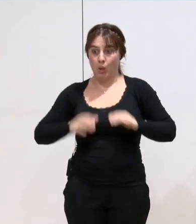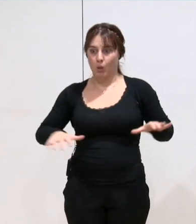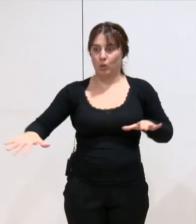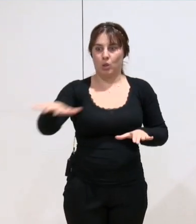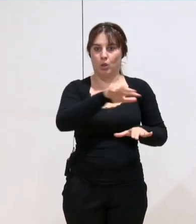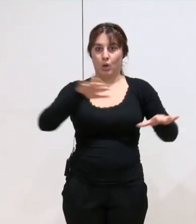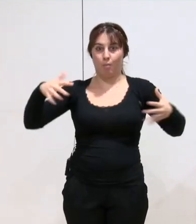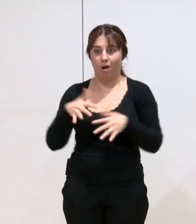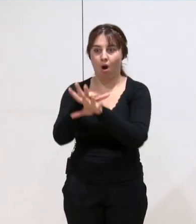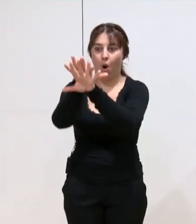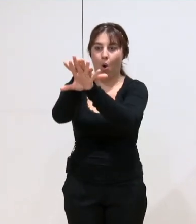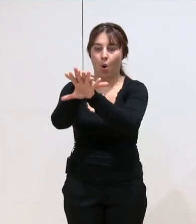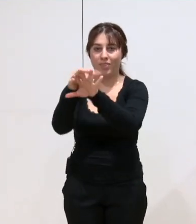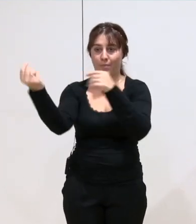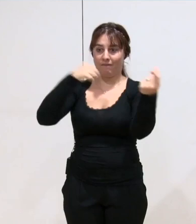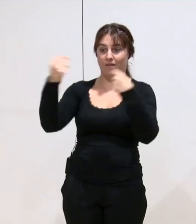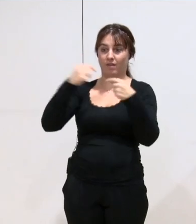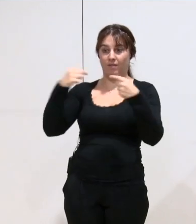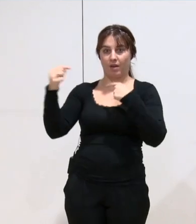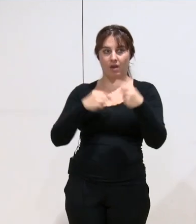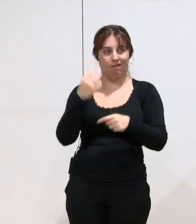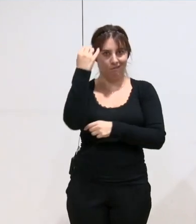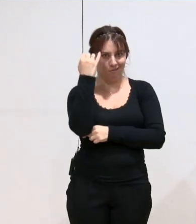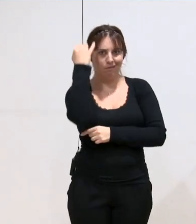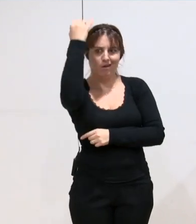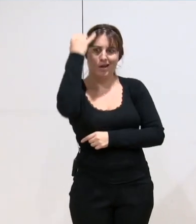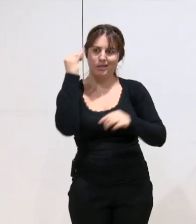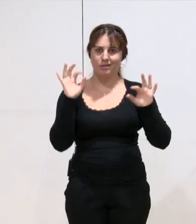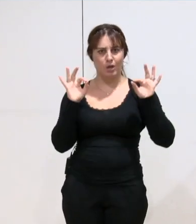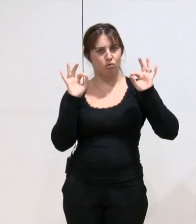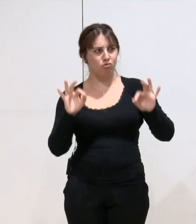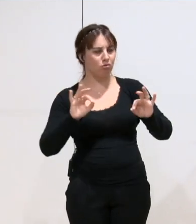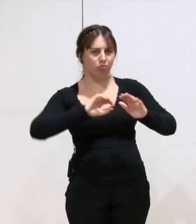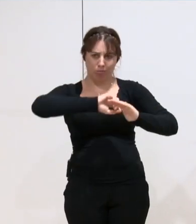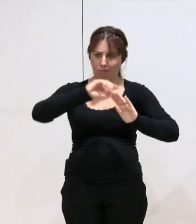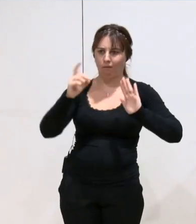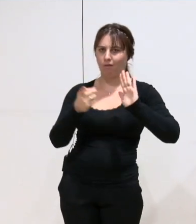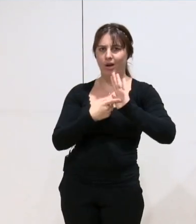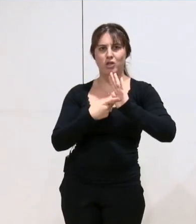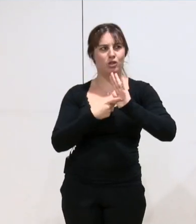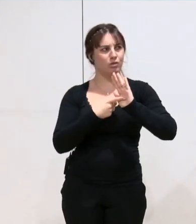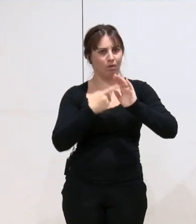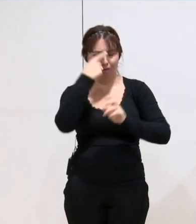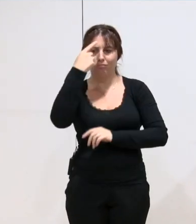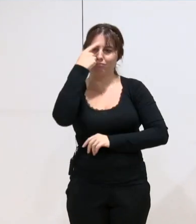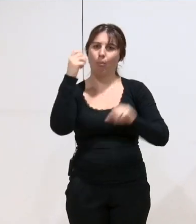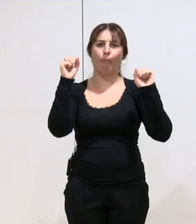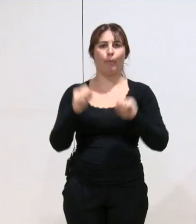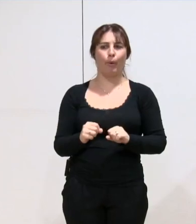région Rhône-Alpes est une idée saine et légitime, en particulier pour les